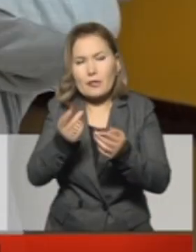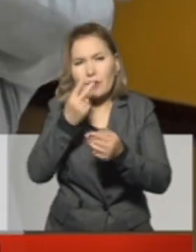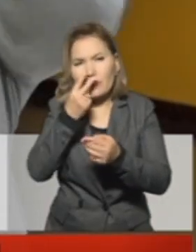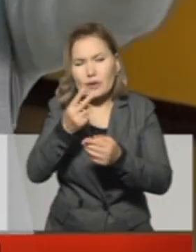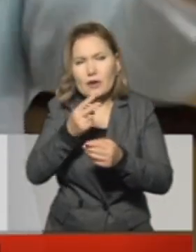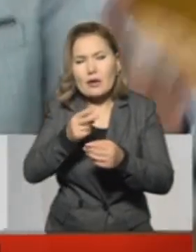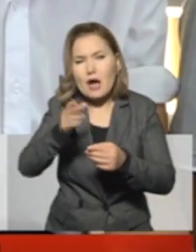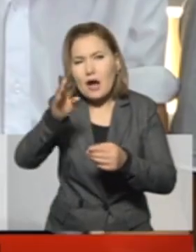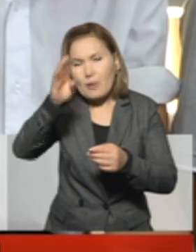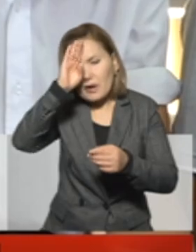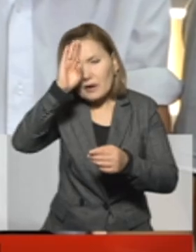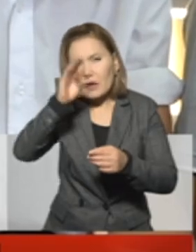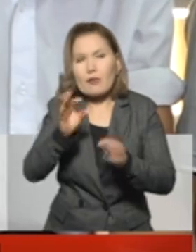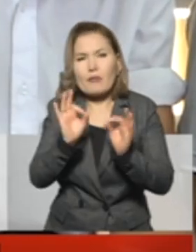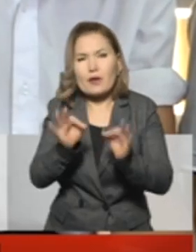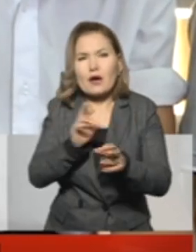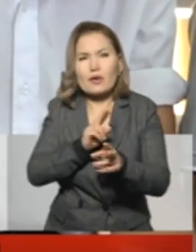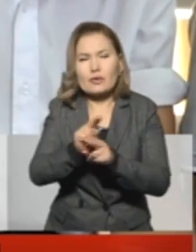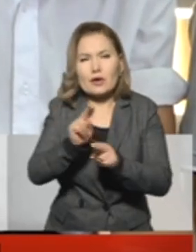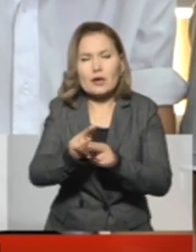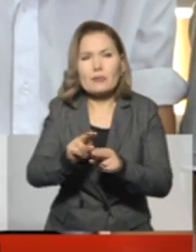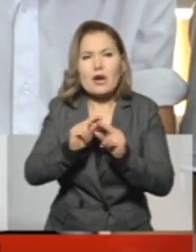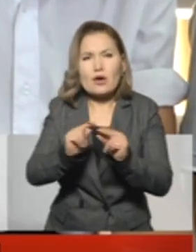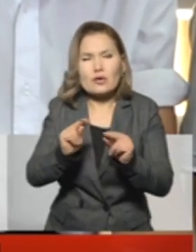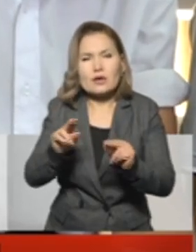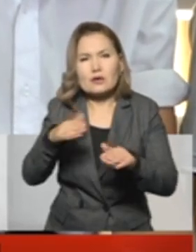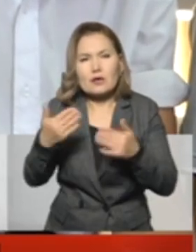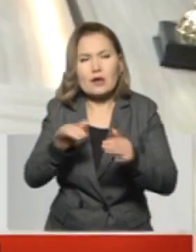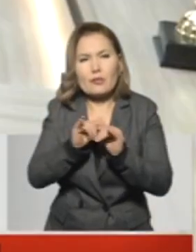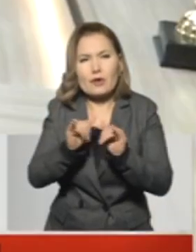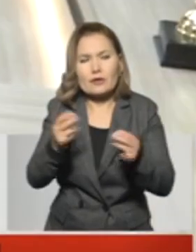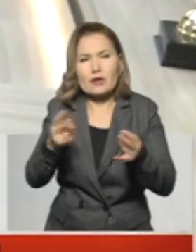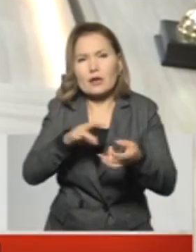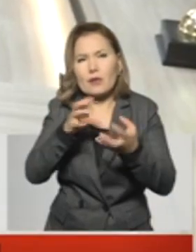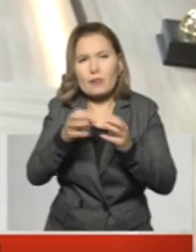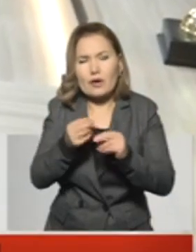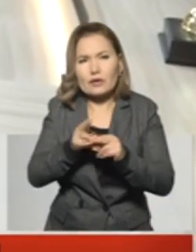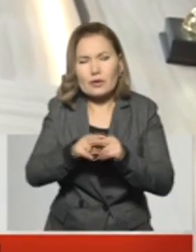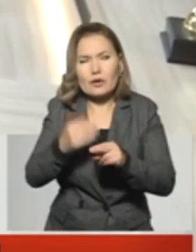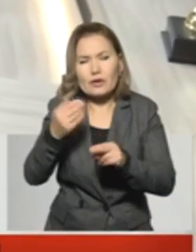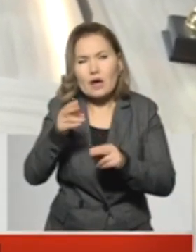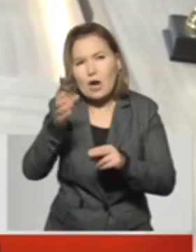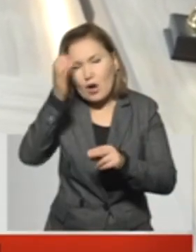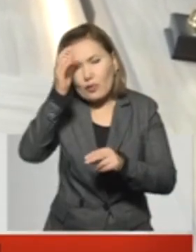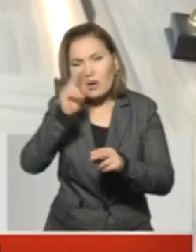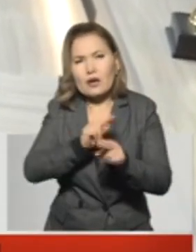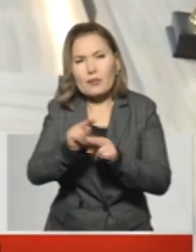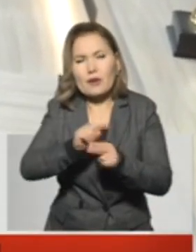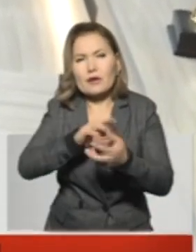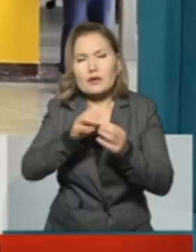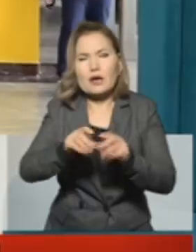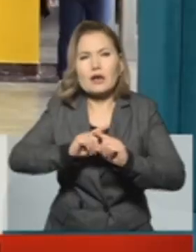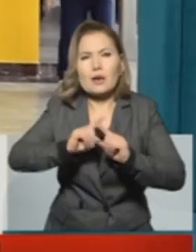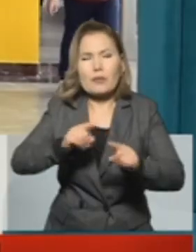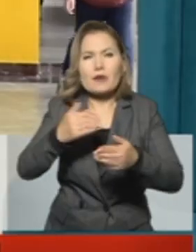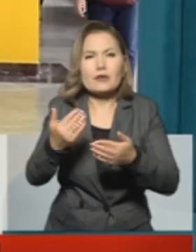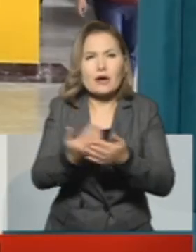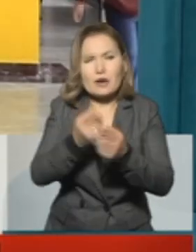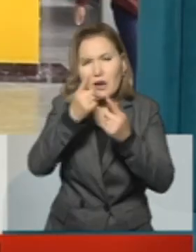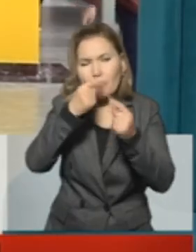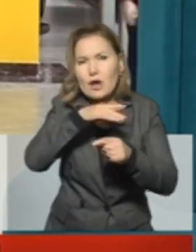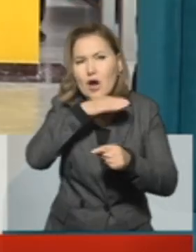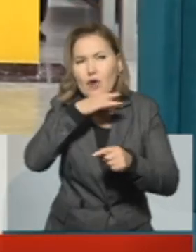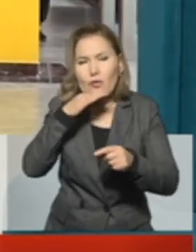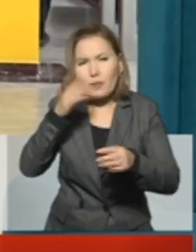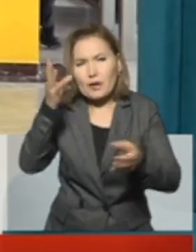оқушыға дұрыс бағыт-бағдар беру үшін ұстазға жан-жақтылық керек. Бұл ретте оның оқыту әдіс-тәсілдері де, ақпараты да көп